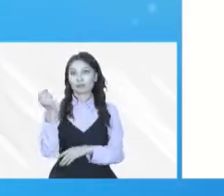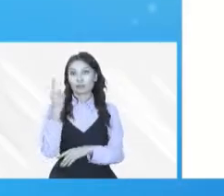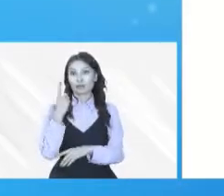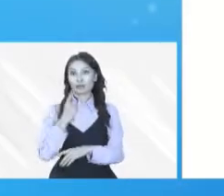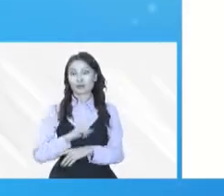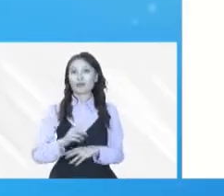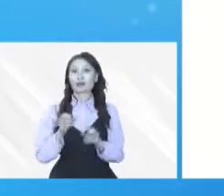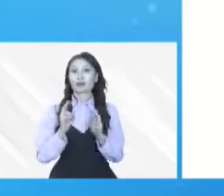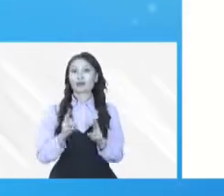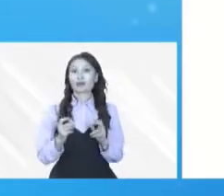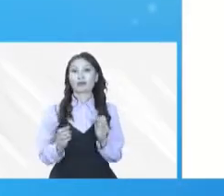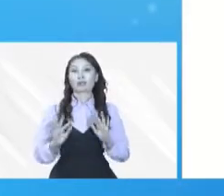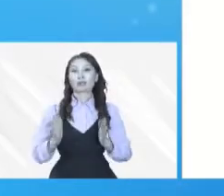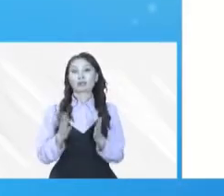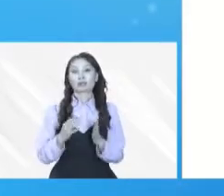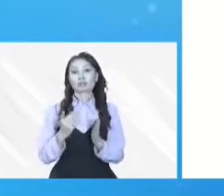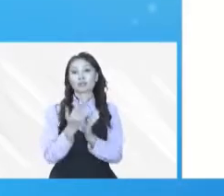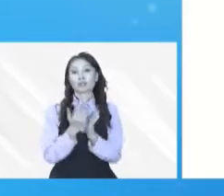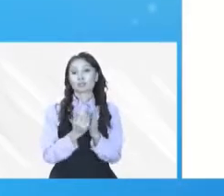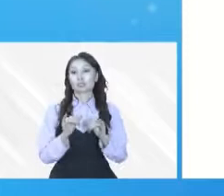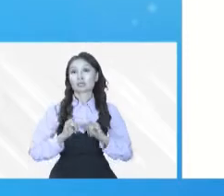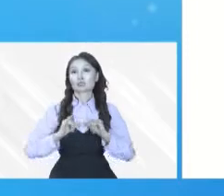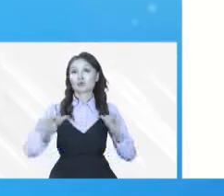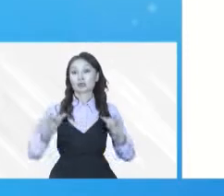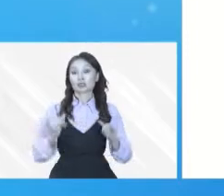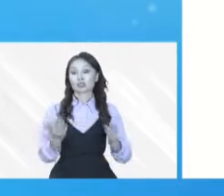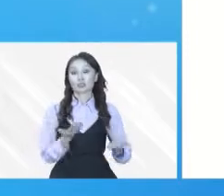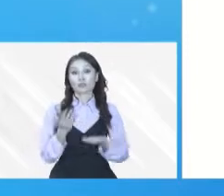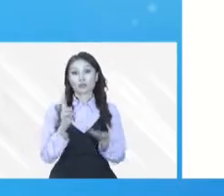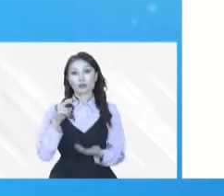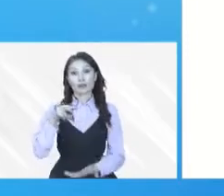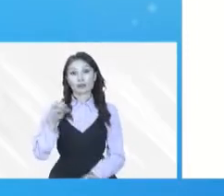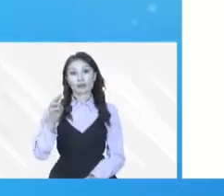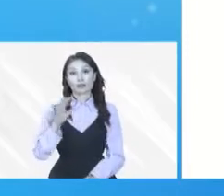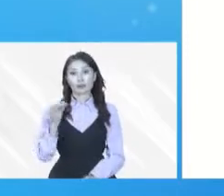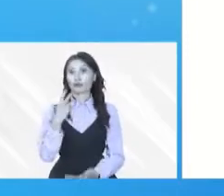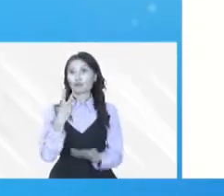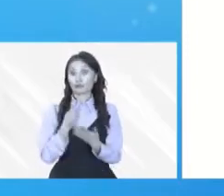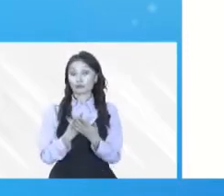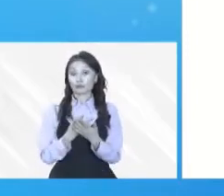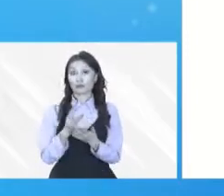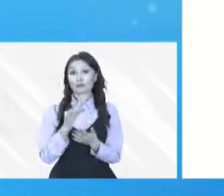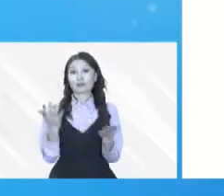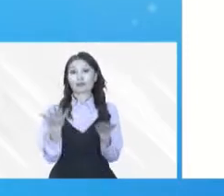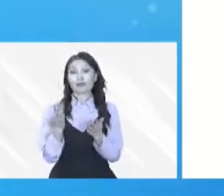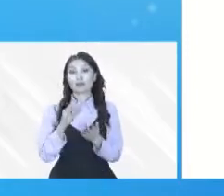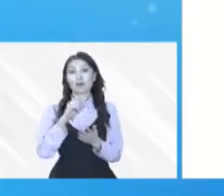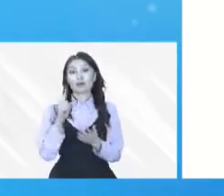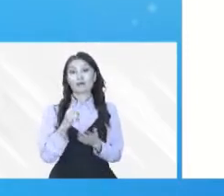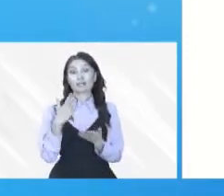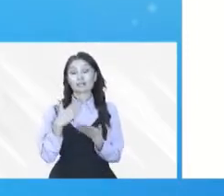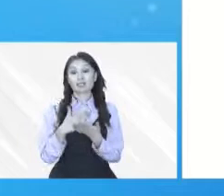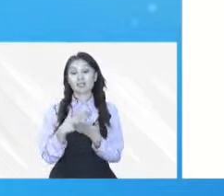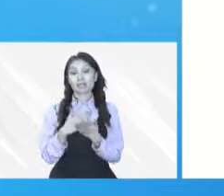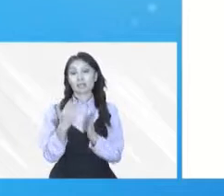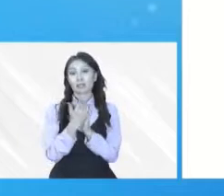узнаем, как происходит процесс размножения живой клетки. Увидим, из каких фаз